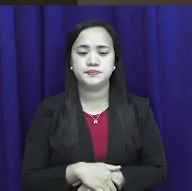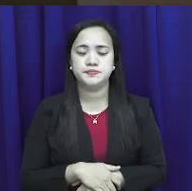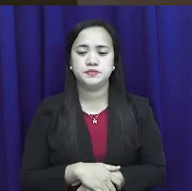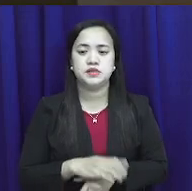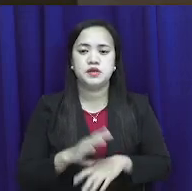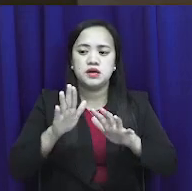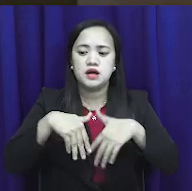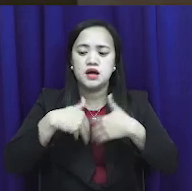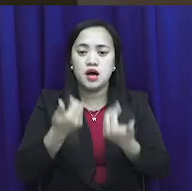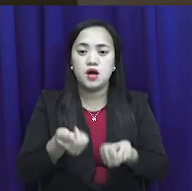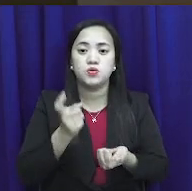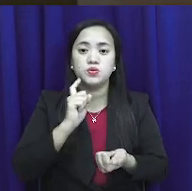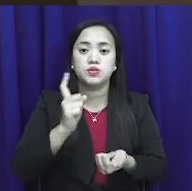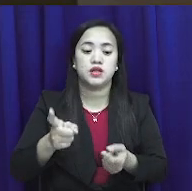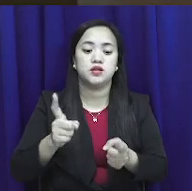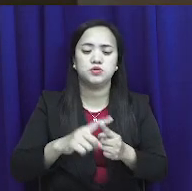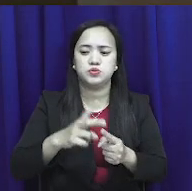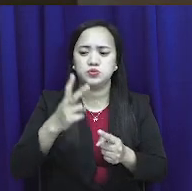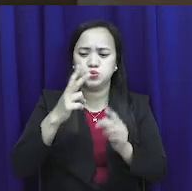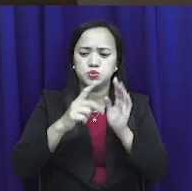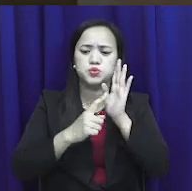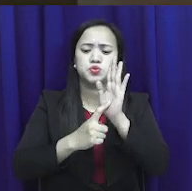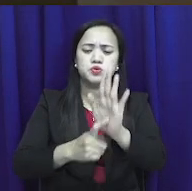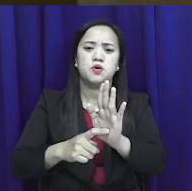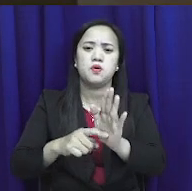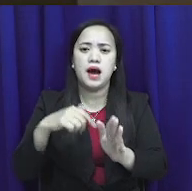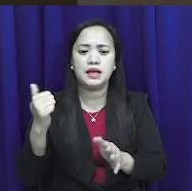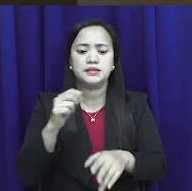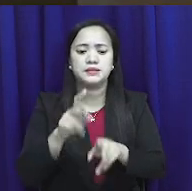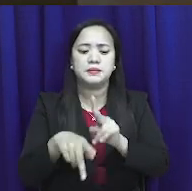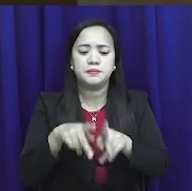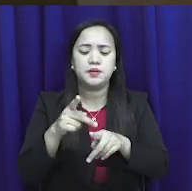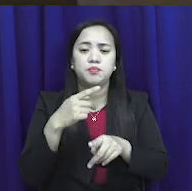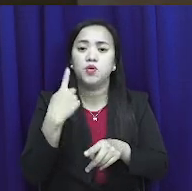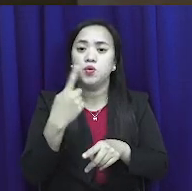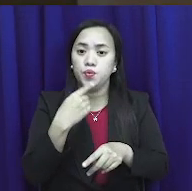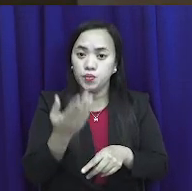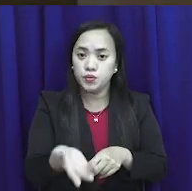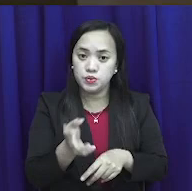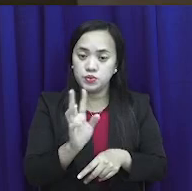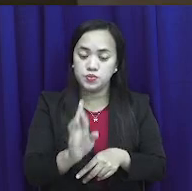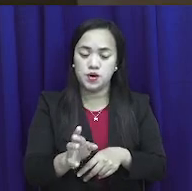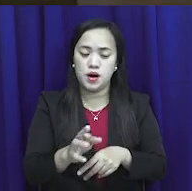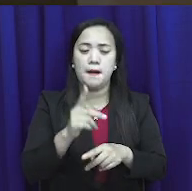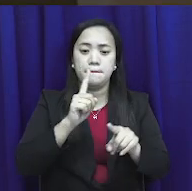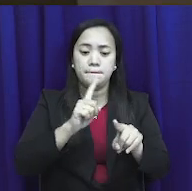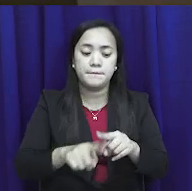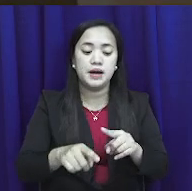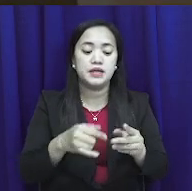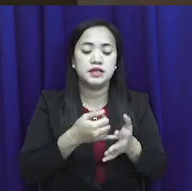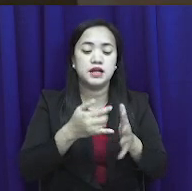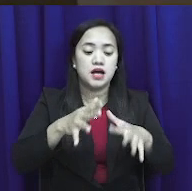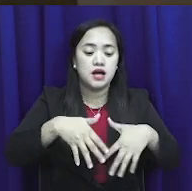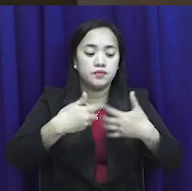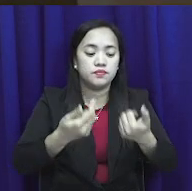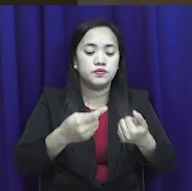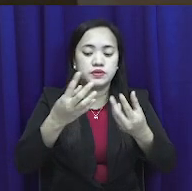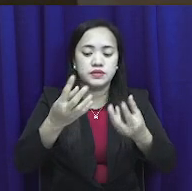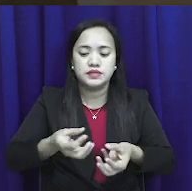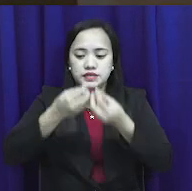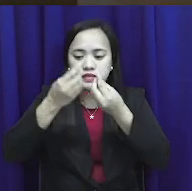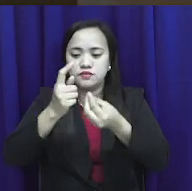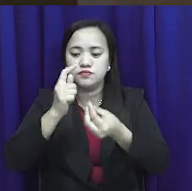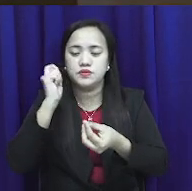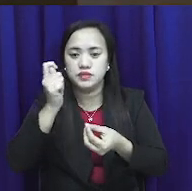how you should Pakita mo kung sino ka sabi nga eh you see pero ang pagpapakilala mo bilang isang